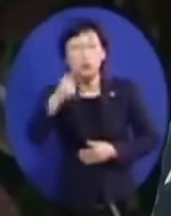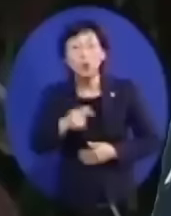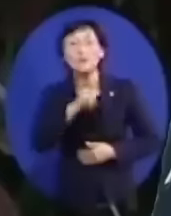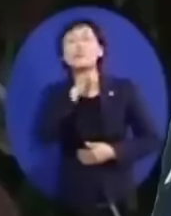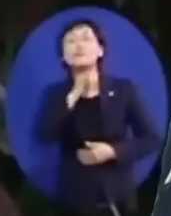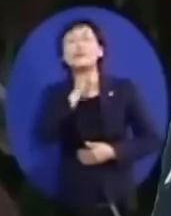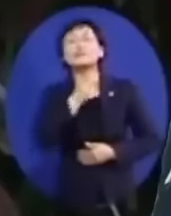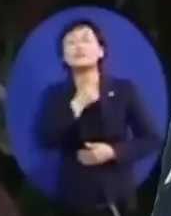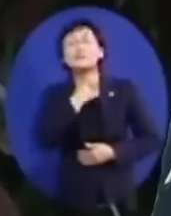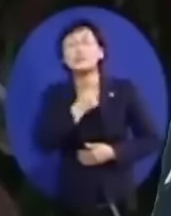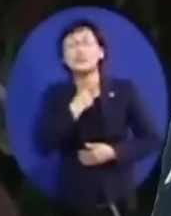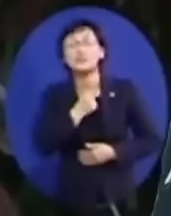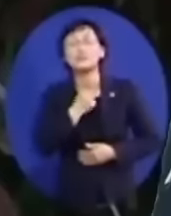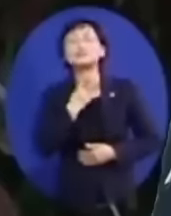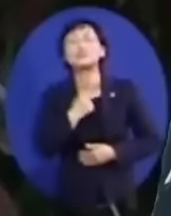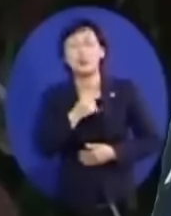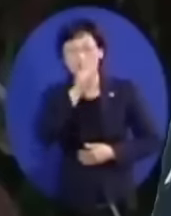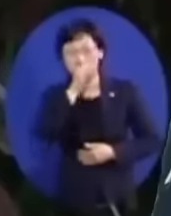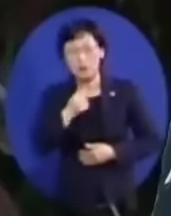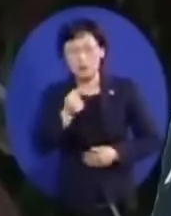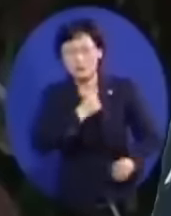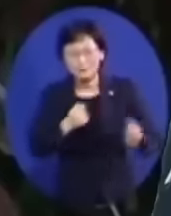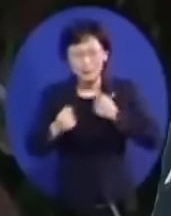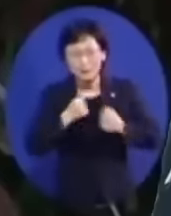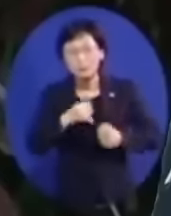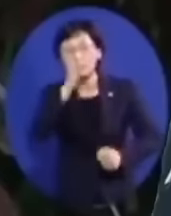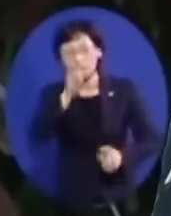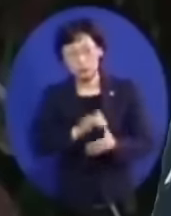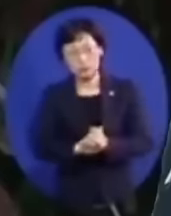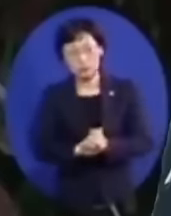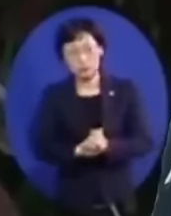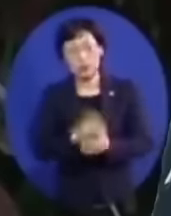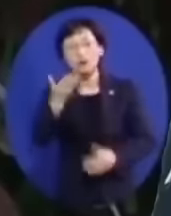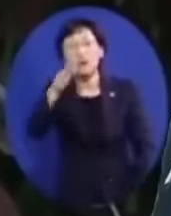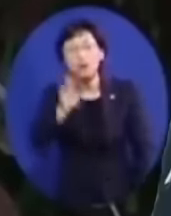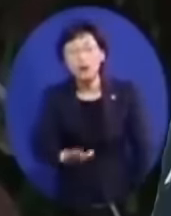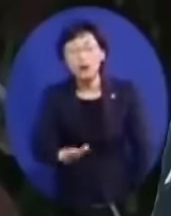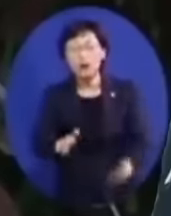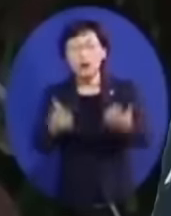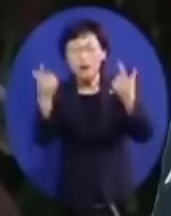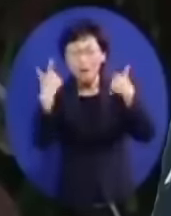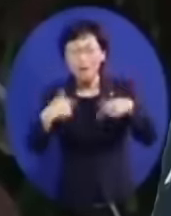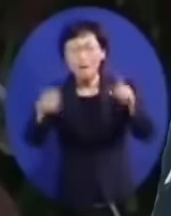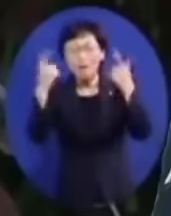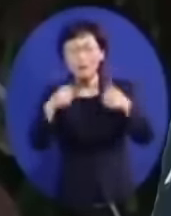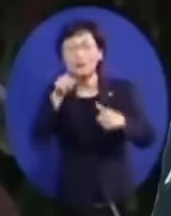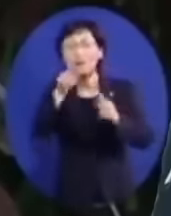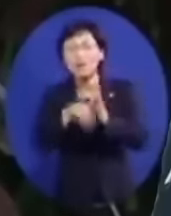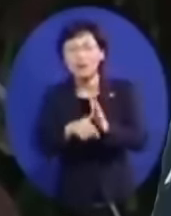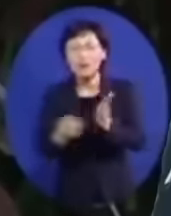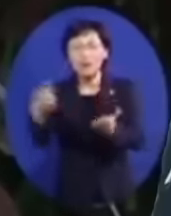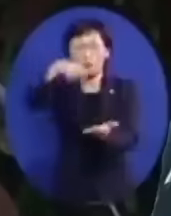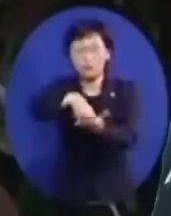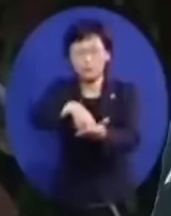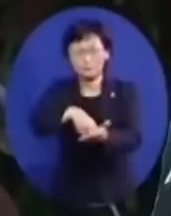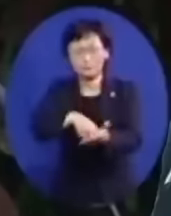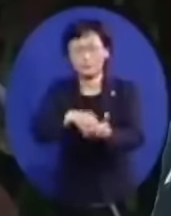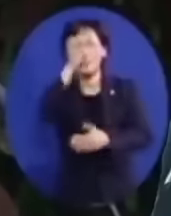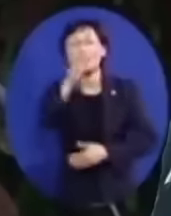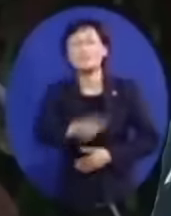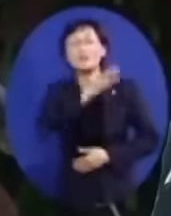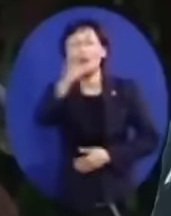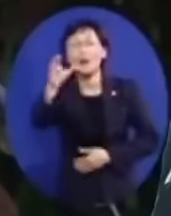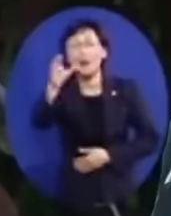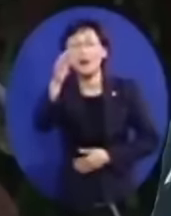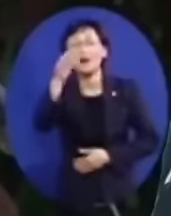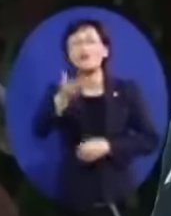때가 있었습니다. 답답할 때가 많았습니다. 그러나 언제나 그럴 때마다 엎드려서 십자가에서